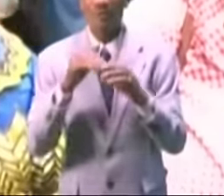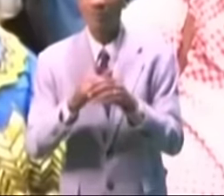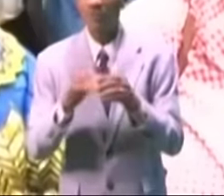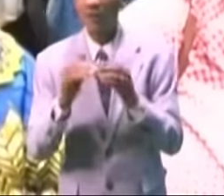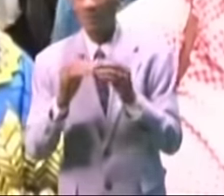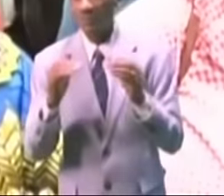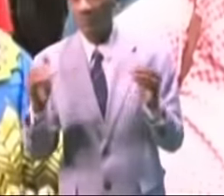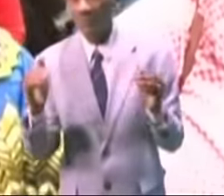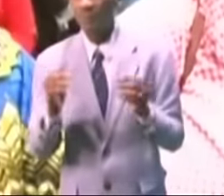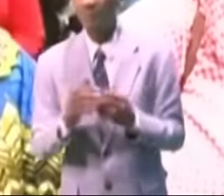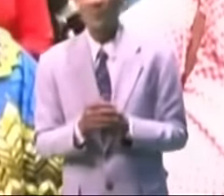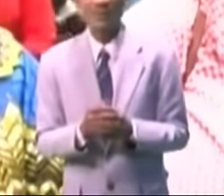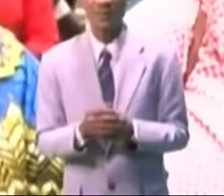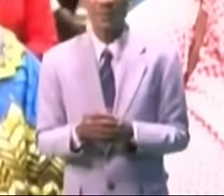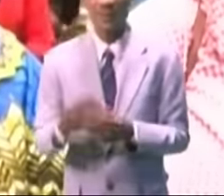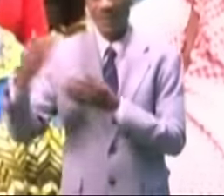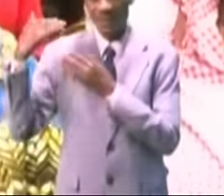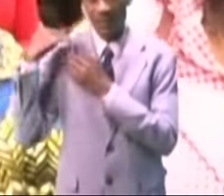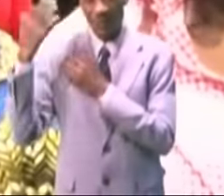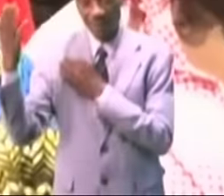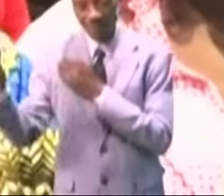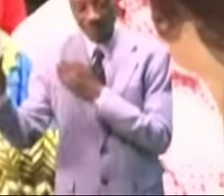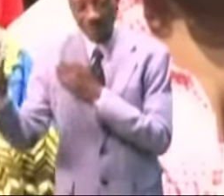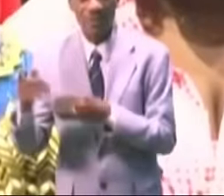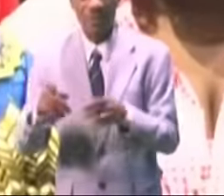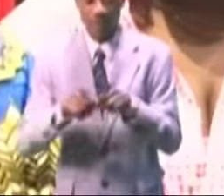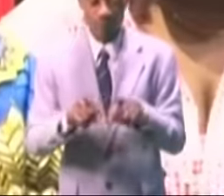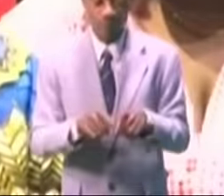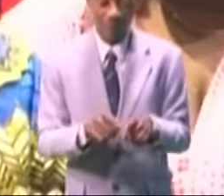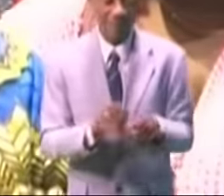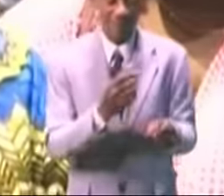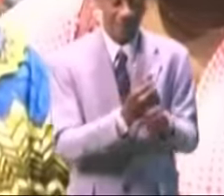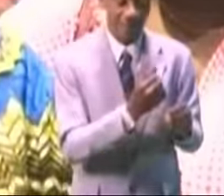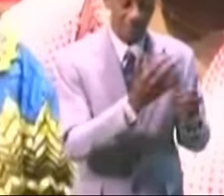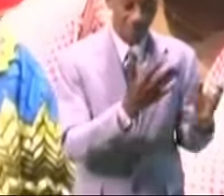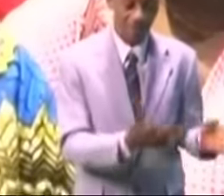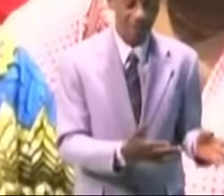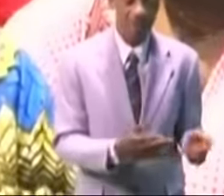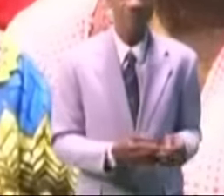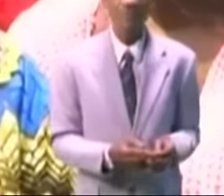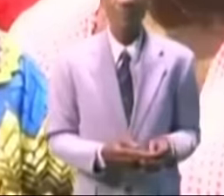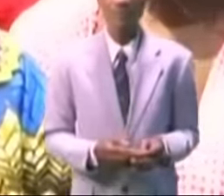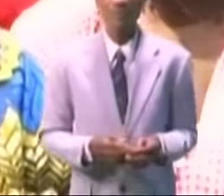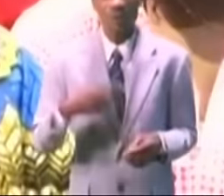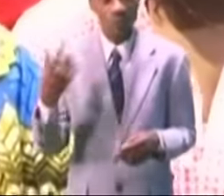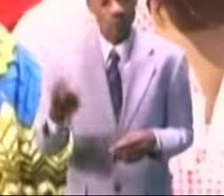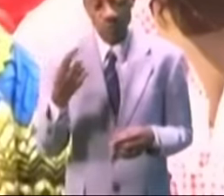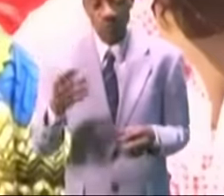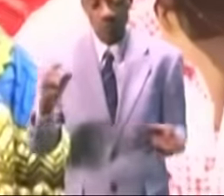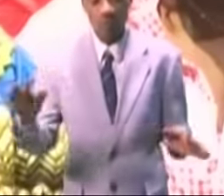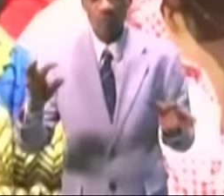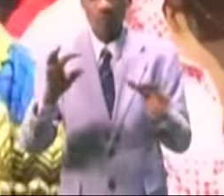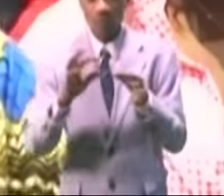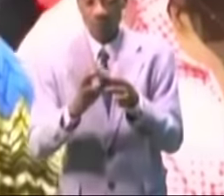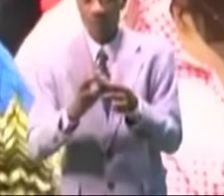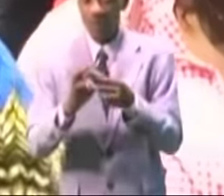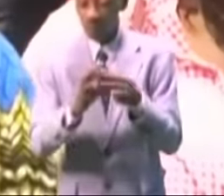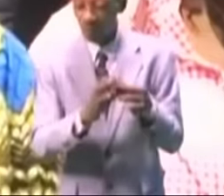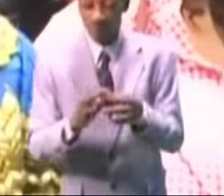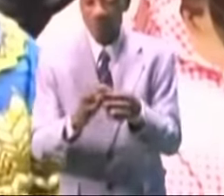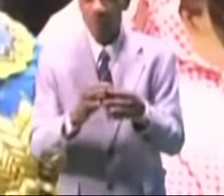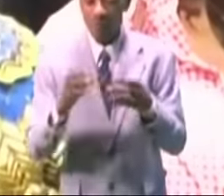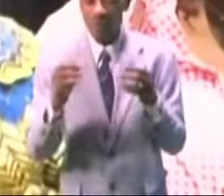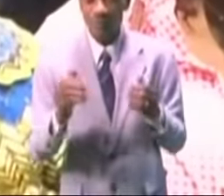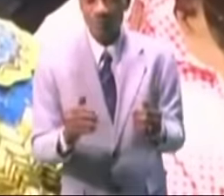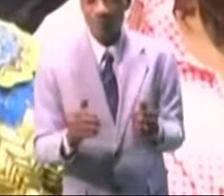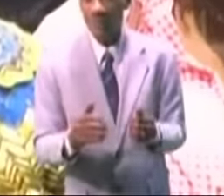comme employeur à nous mettre ensemble régulièrement pour orienter et surtout